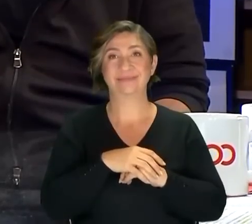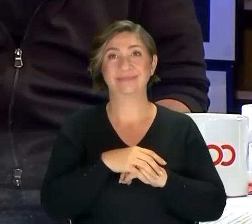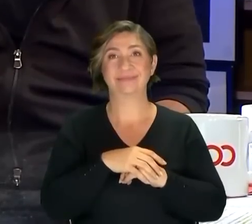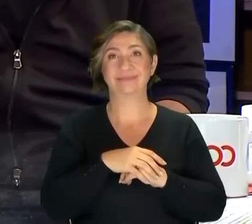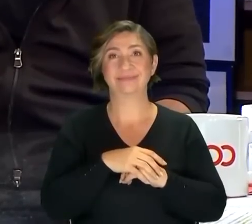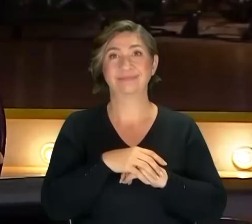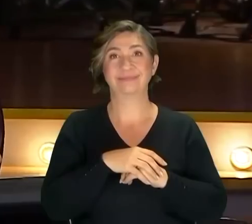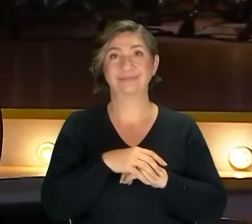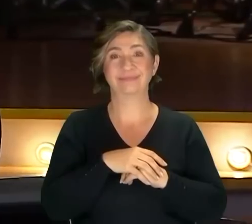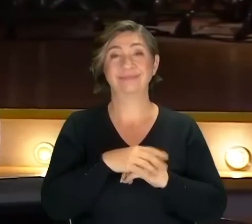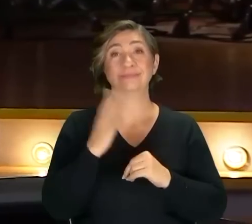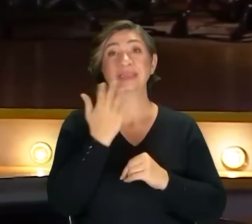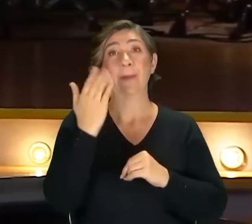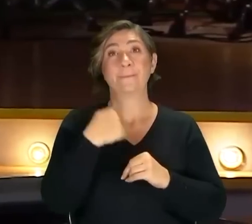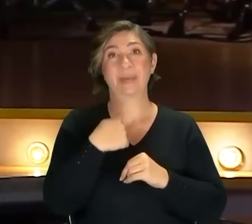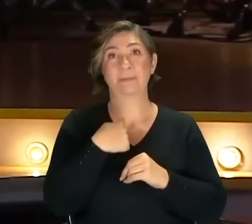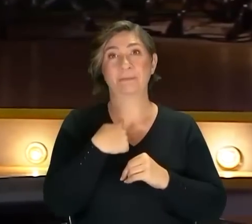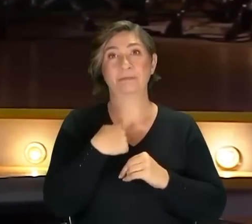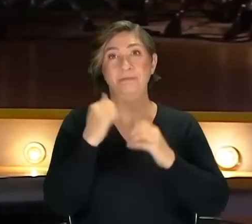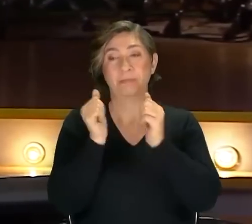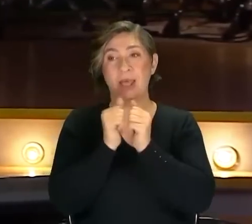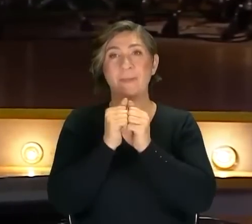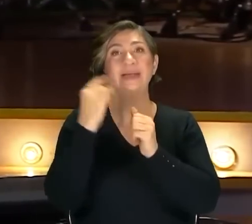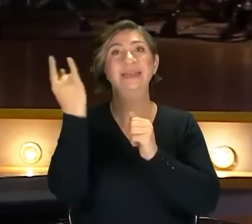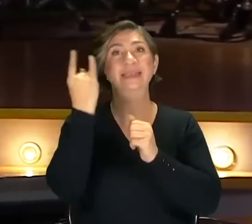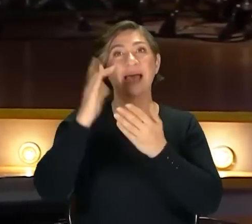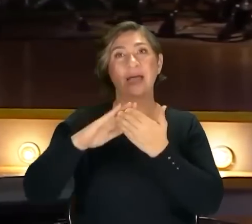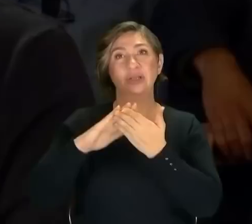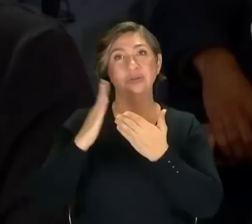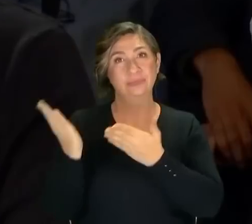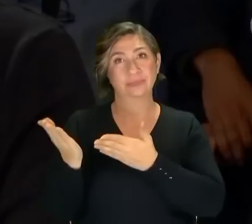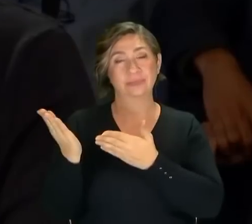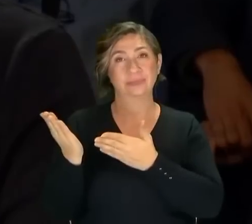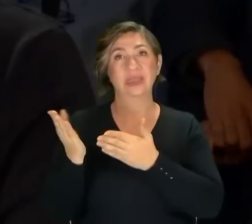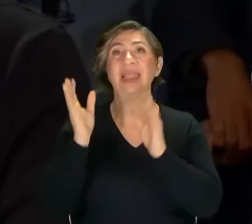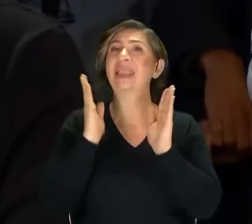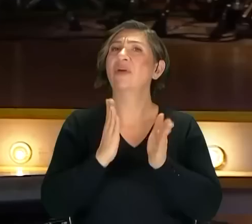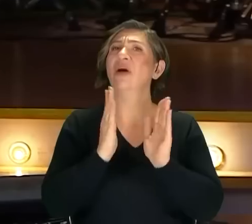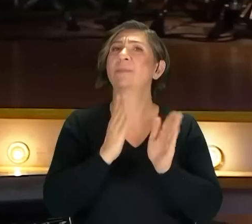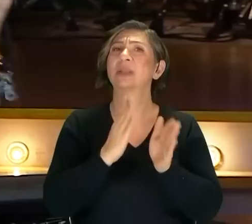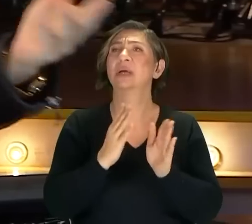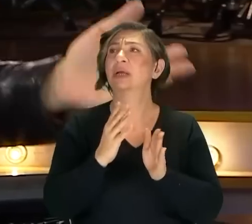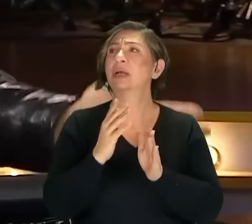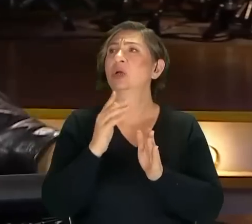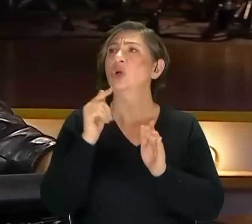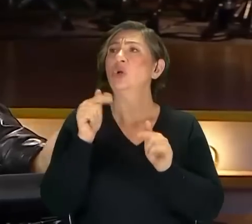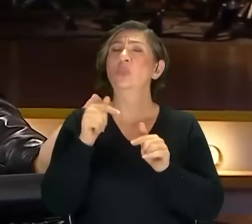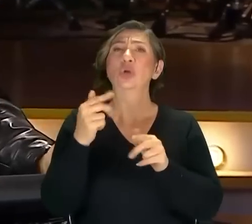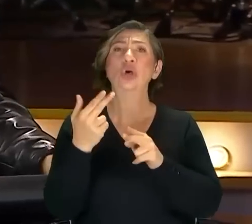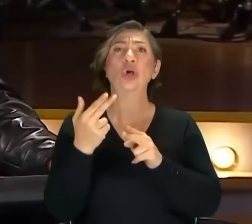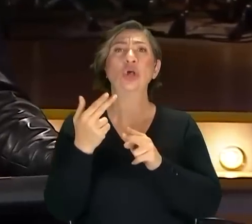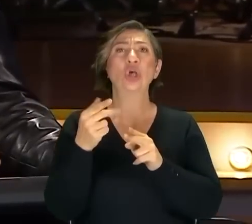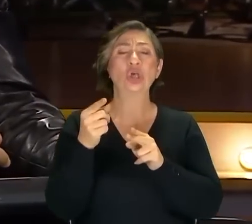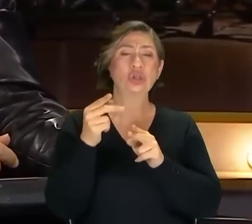Yani. Ya mesela benim işte beraber seyahat ettiğim arkadaşım sürekli bir burada